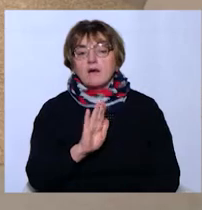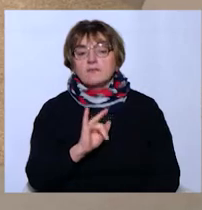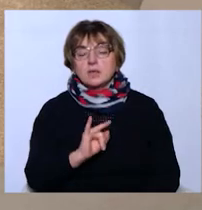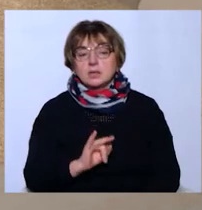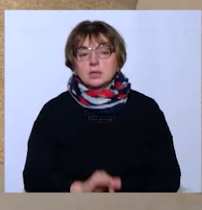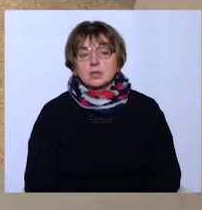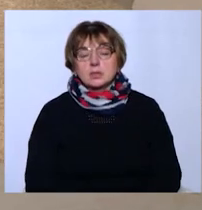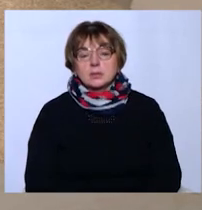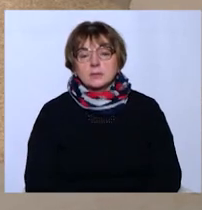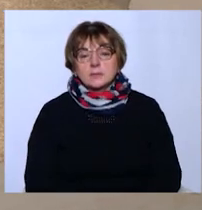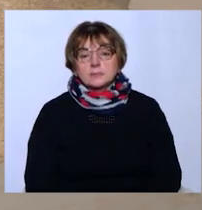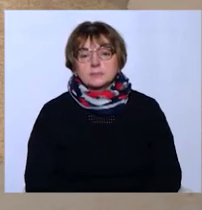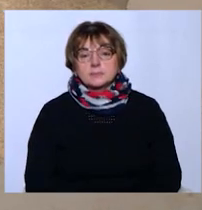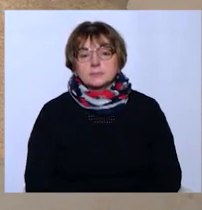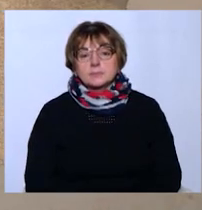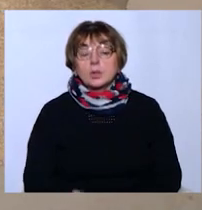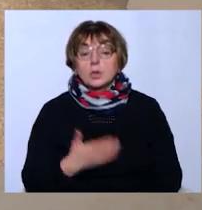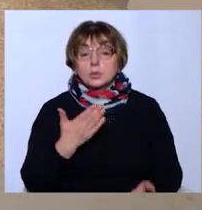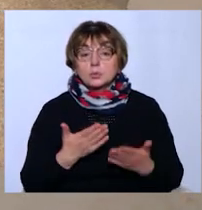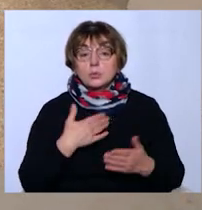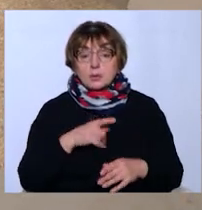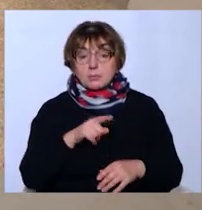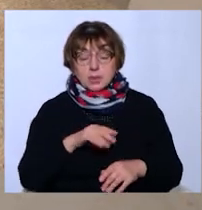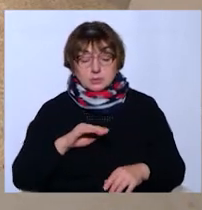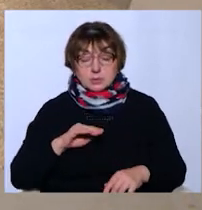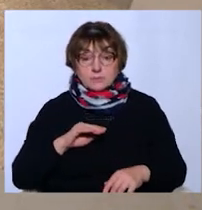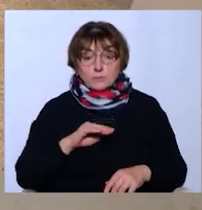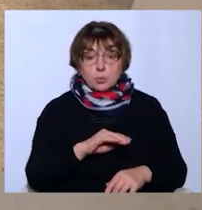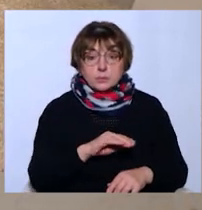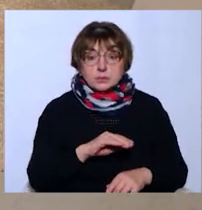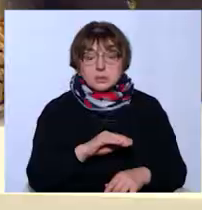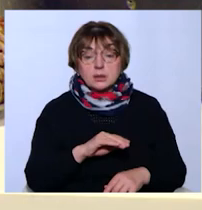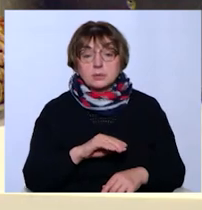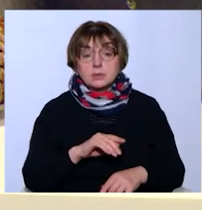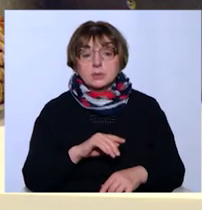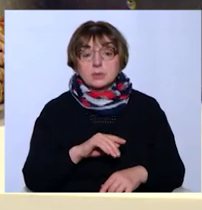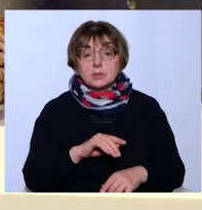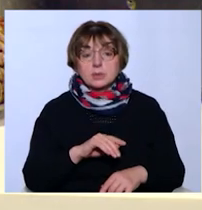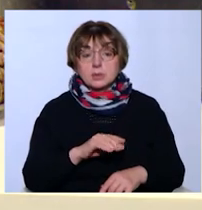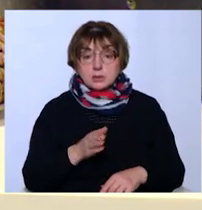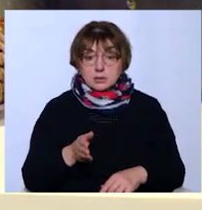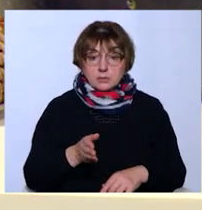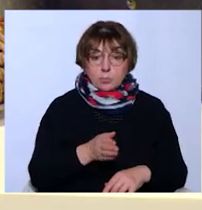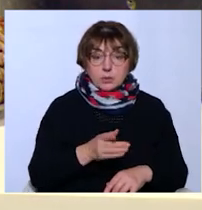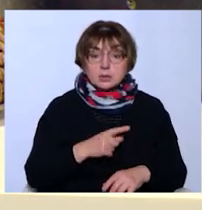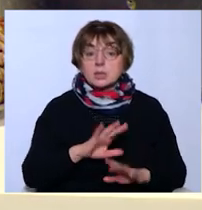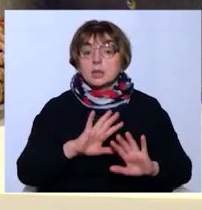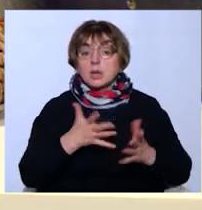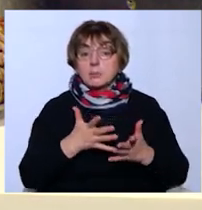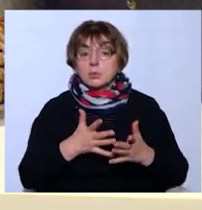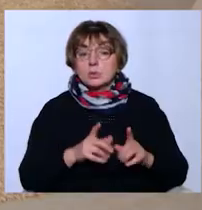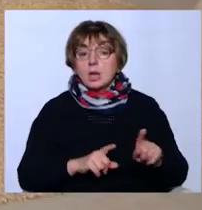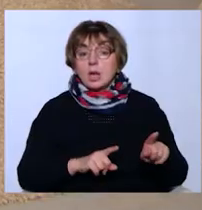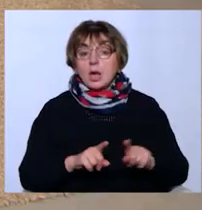უძრავი. თუ მე ვუბიძგებ ამ სათამაშო მანქანას, ვუბიძგებ, ის ამოძრავდება.